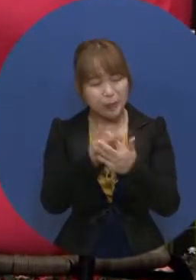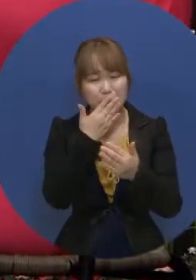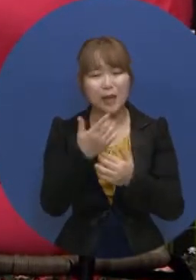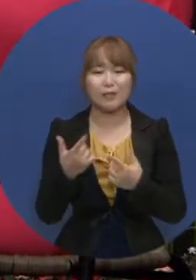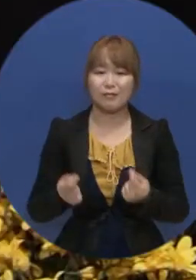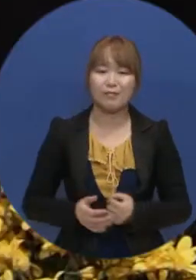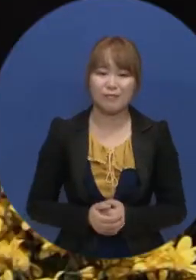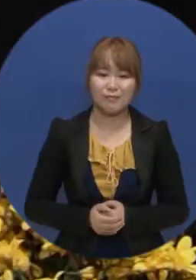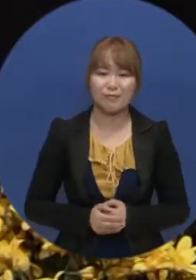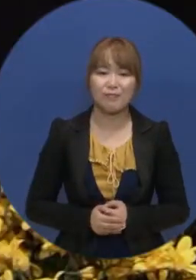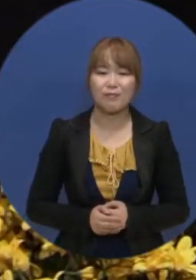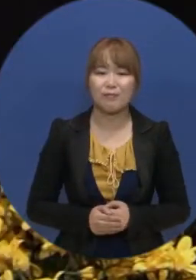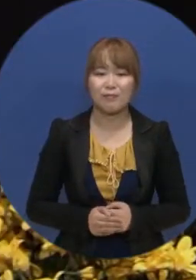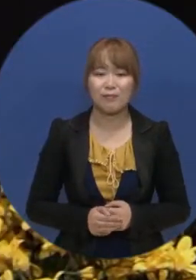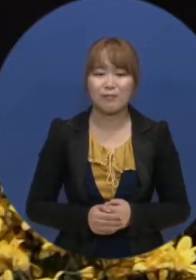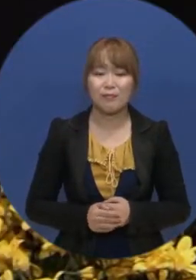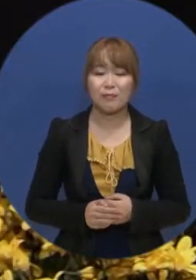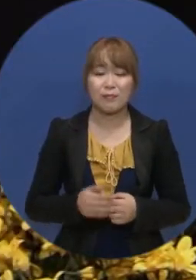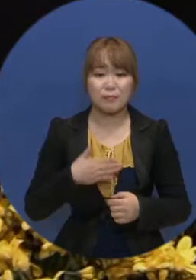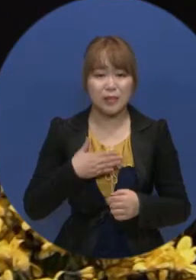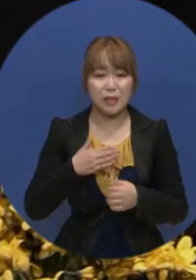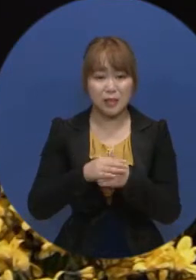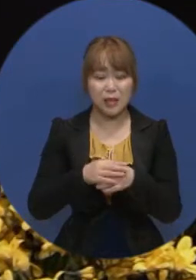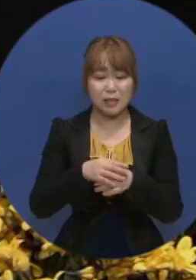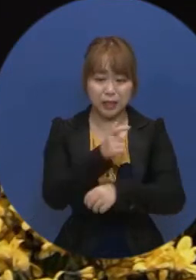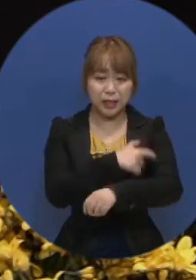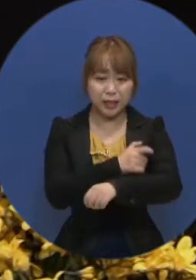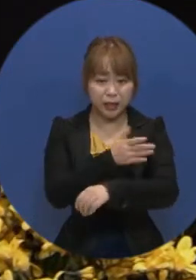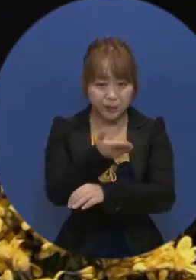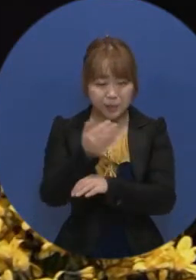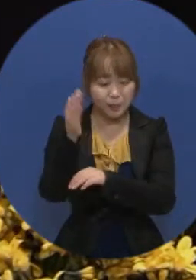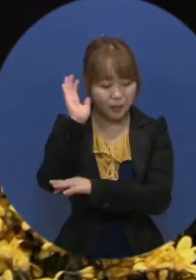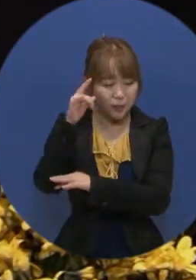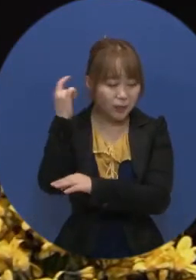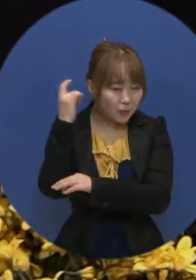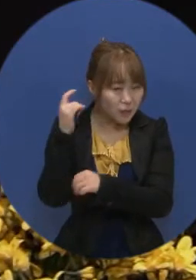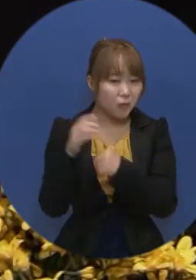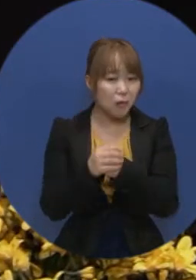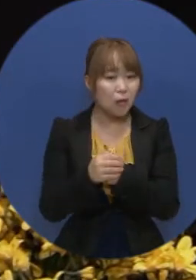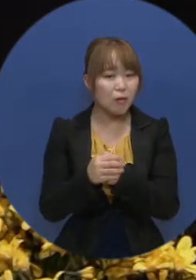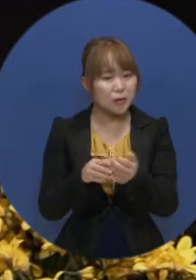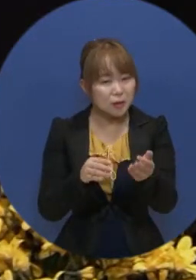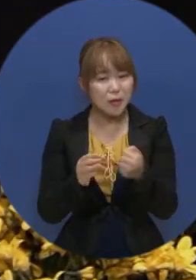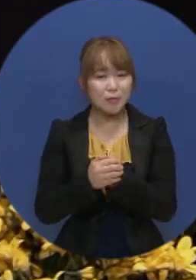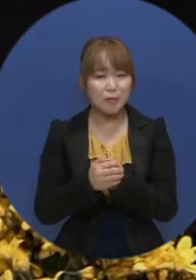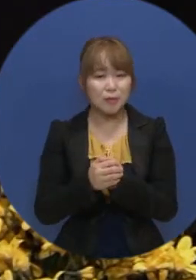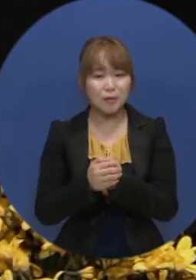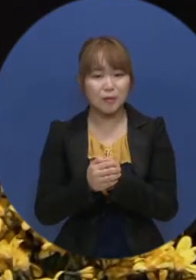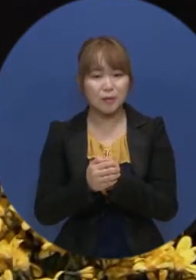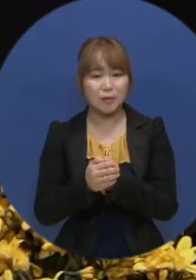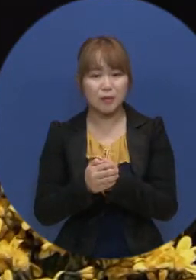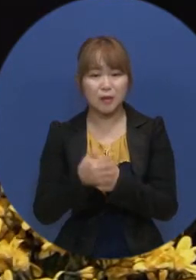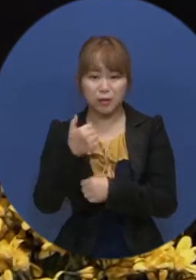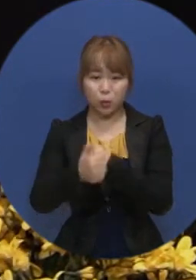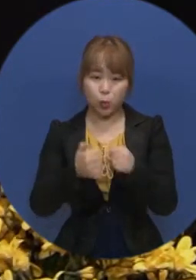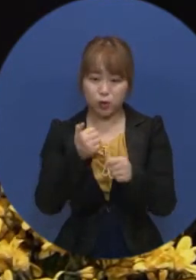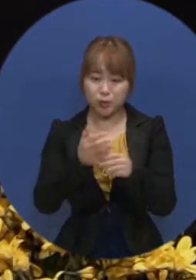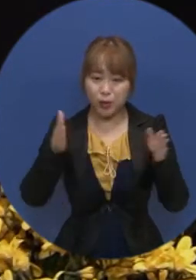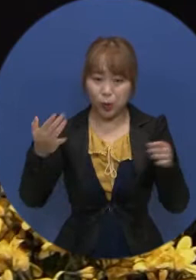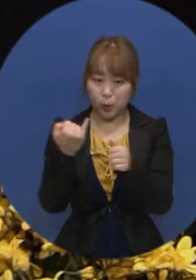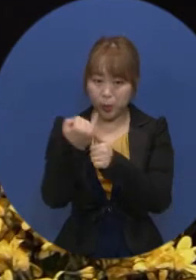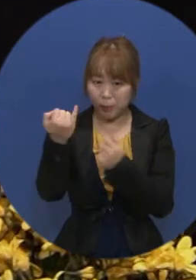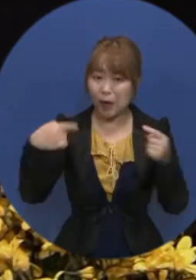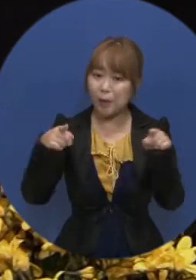네. 제가 이렇게 우리 이사님 얘기를 들으면서 우리 이사님은 50년을 같이 사셨다고